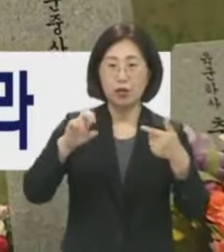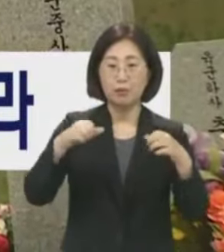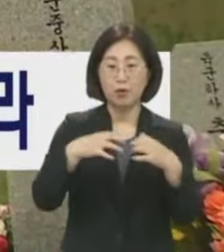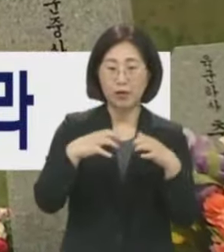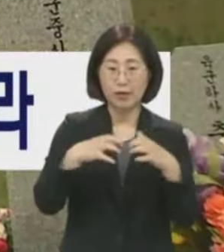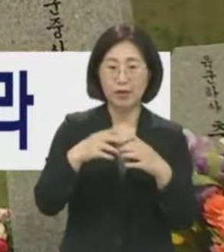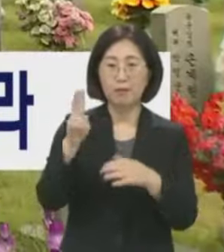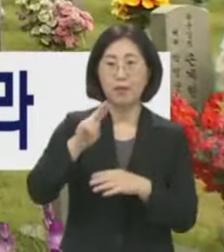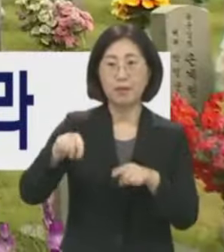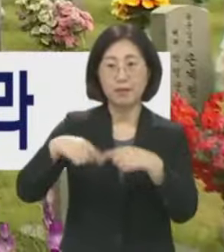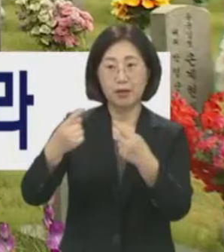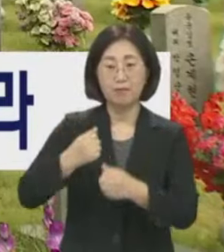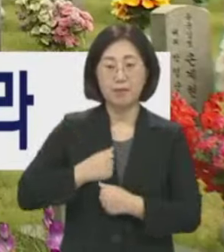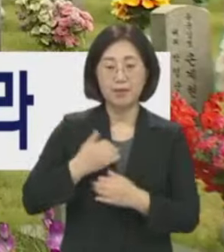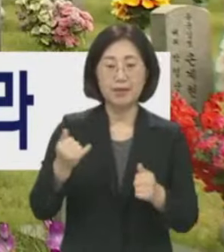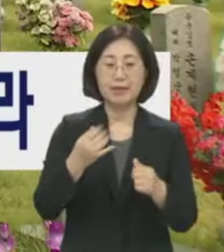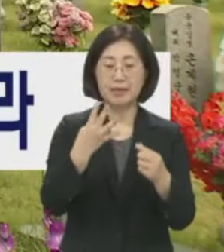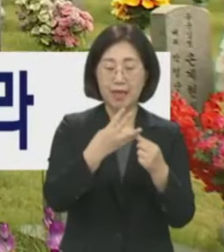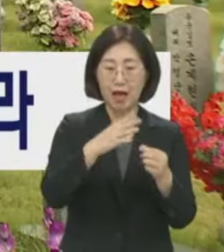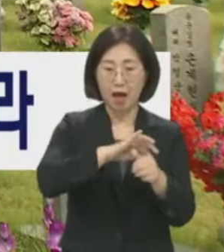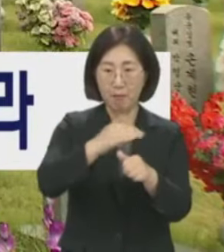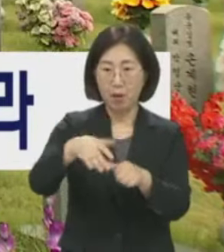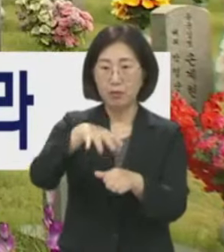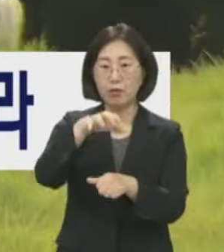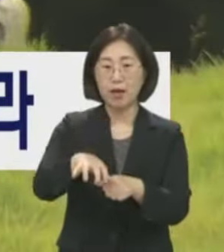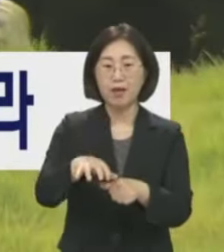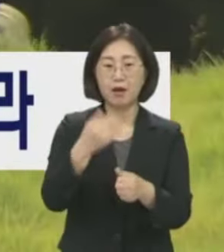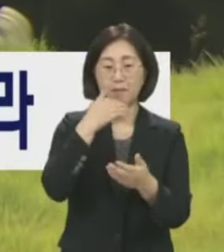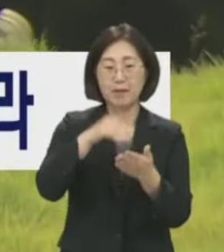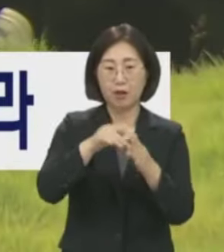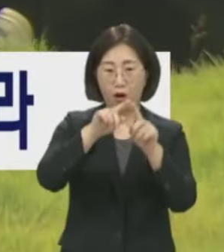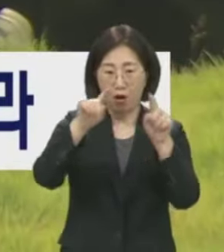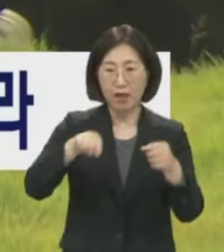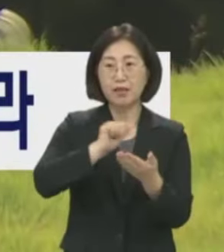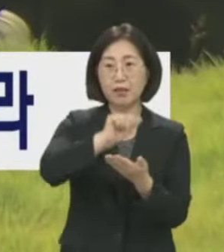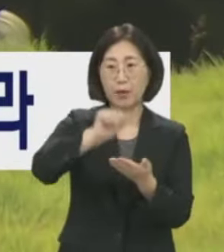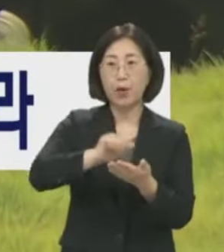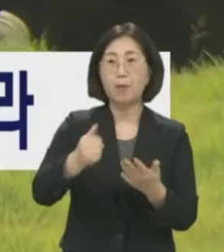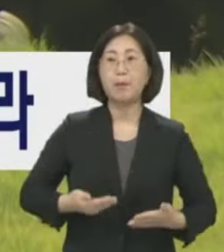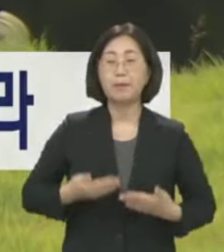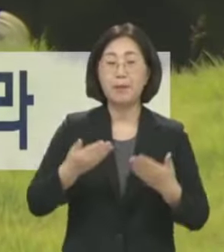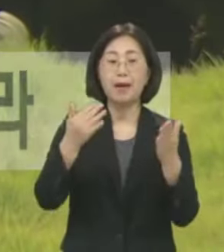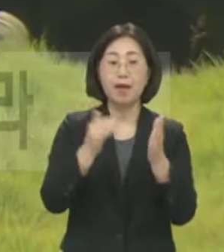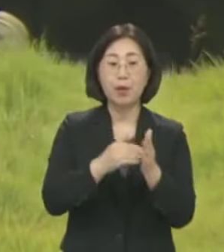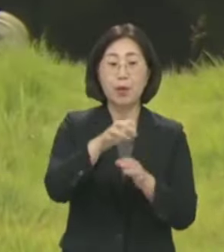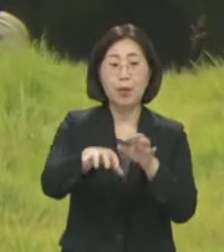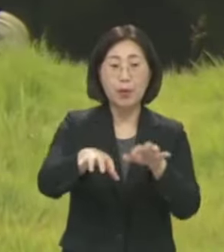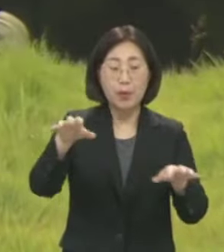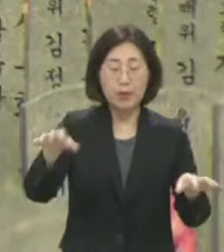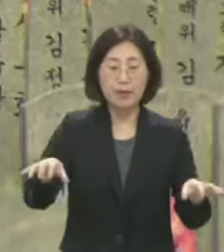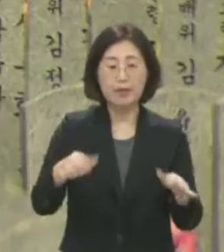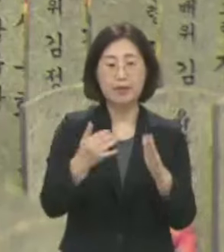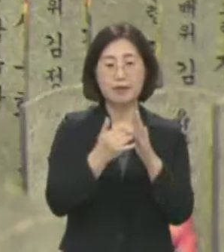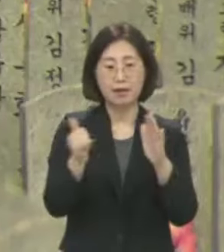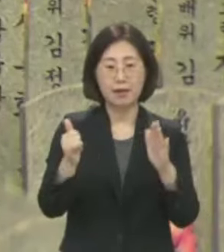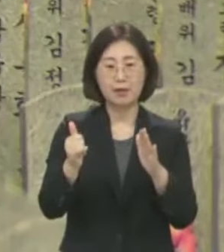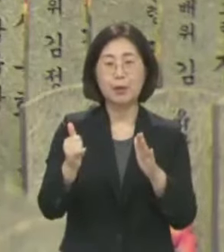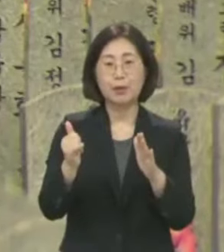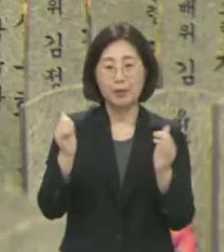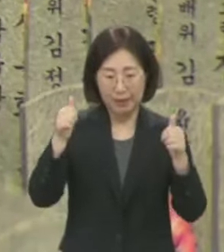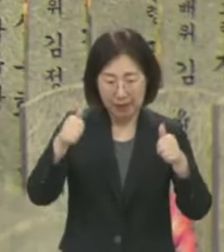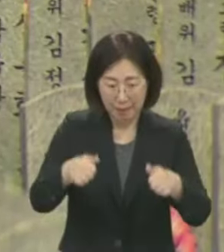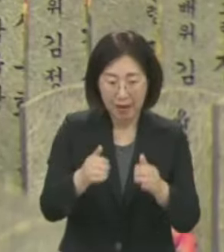등이 모인 장병 사묘역에서 비석닦기 봉사를 벌였고 현충원 묘역 곳곳에서는 유가족과